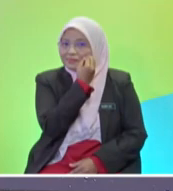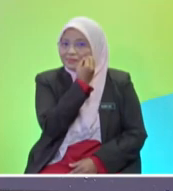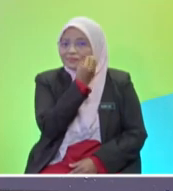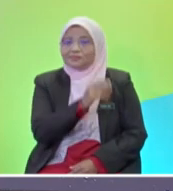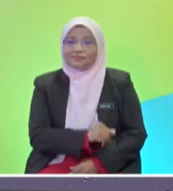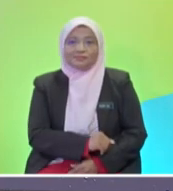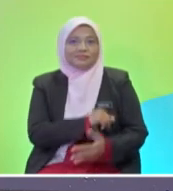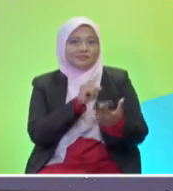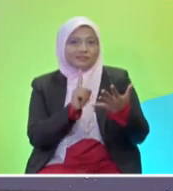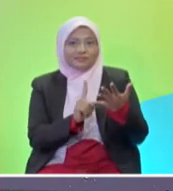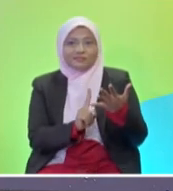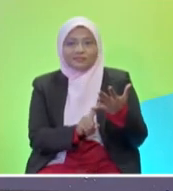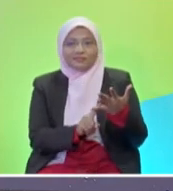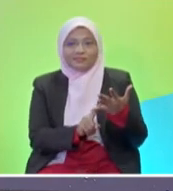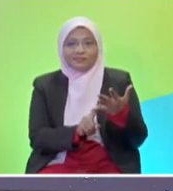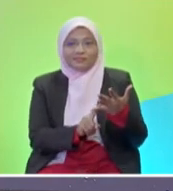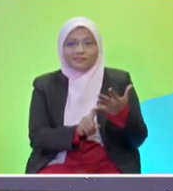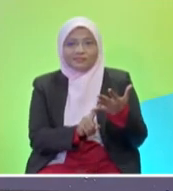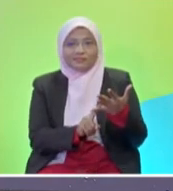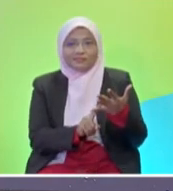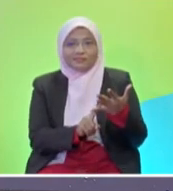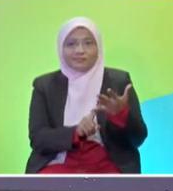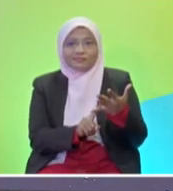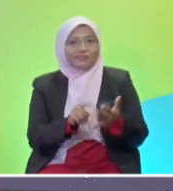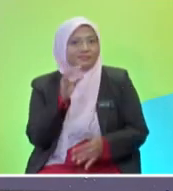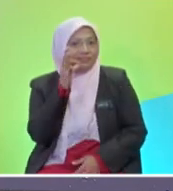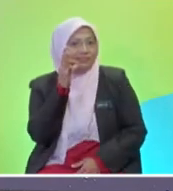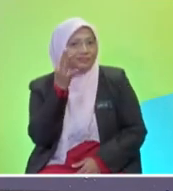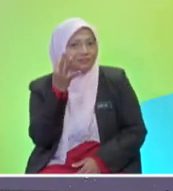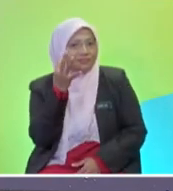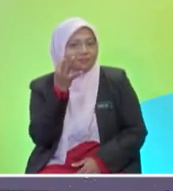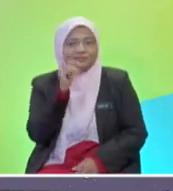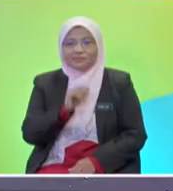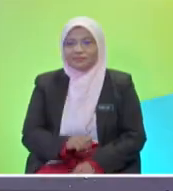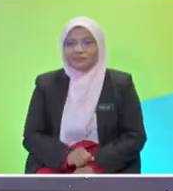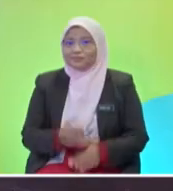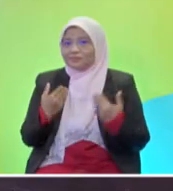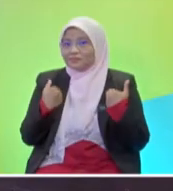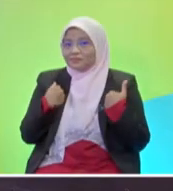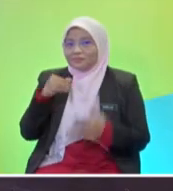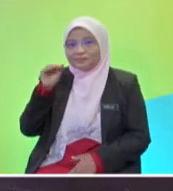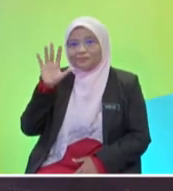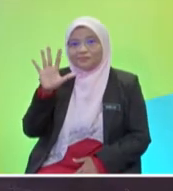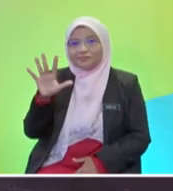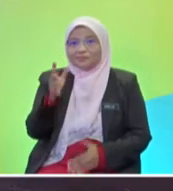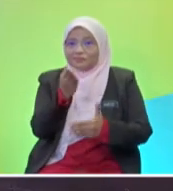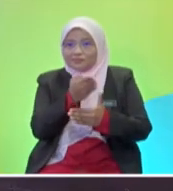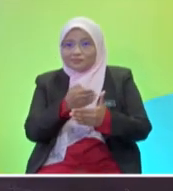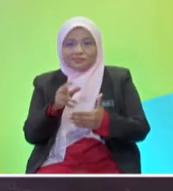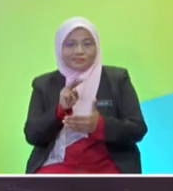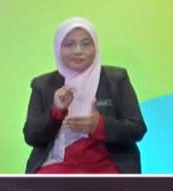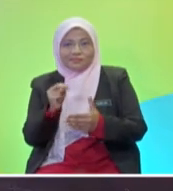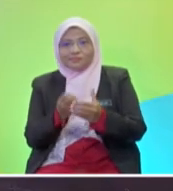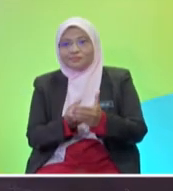Dan akhir sekali? Yang kelima ialah buah. Ha, jadi kita ada lima bahagian tumbuh-tumbuhan yang kita